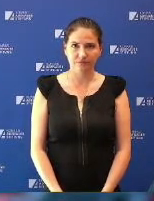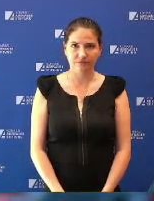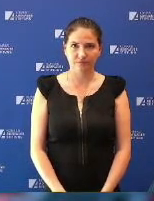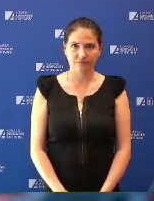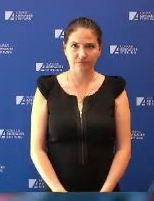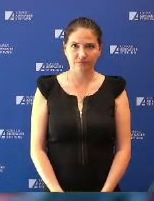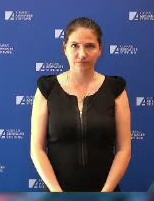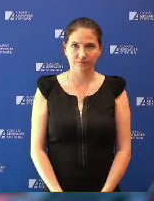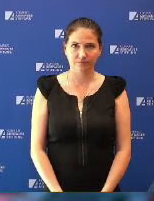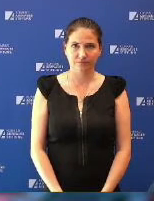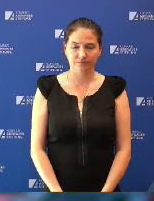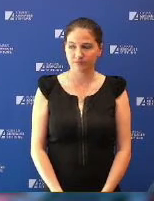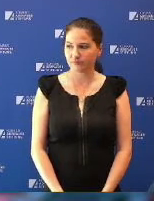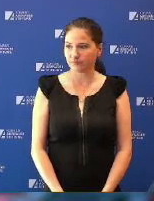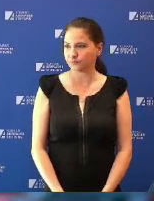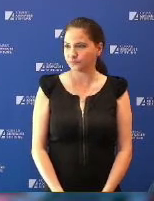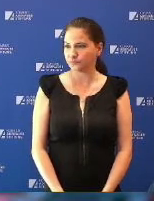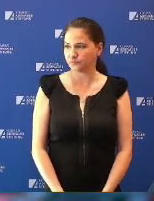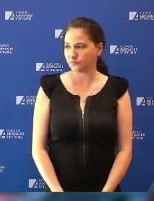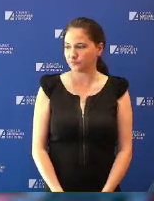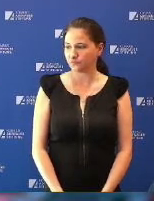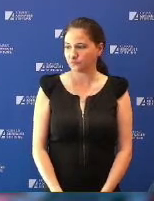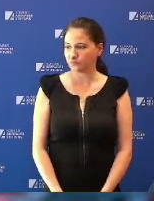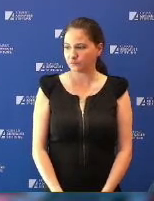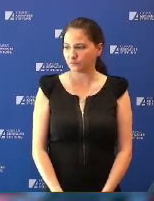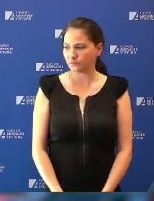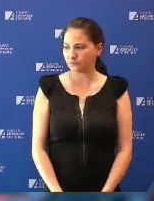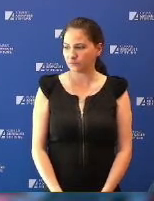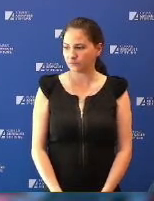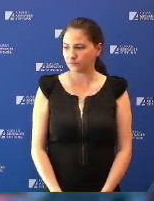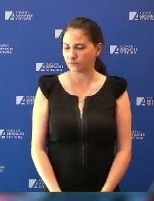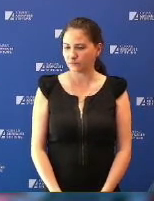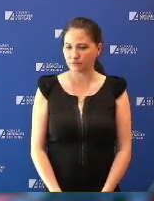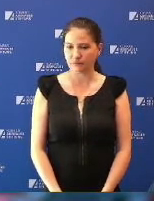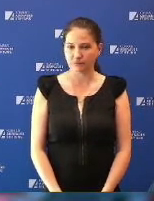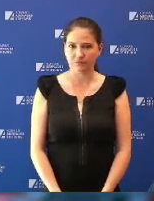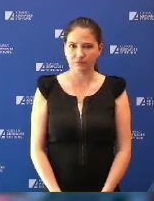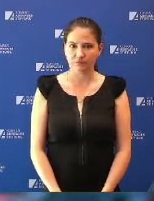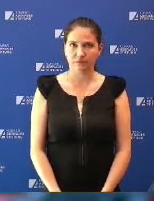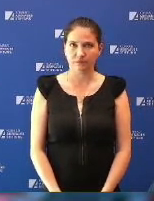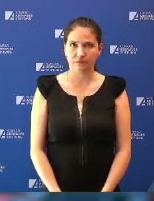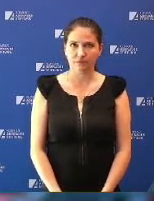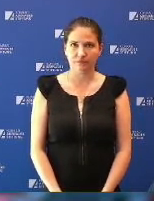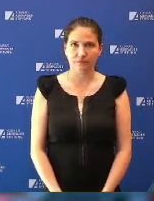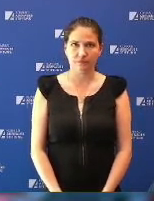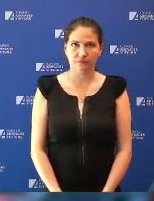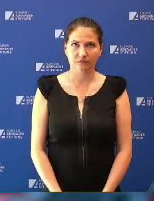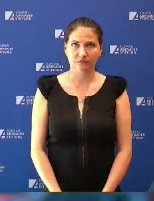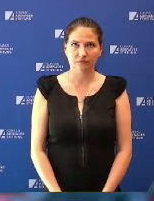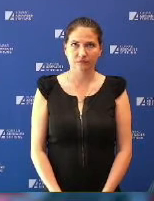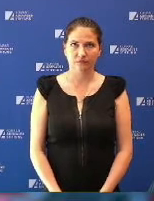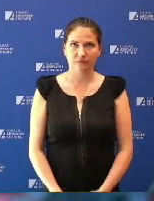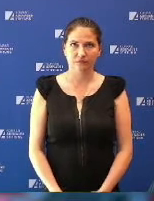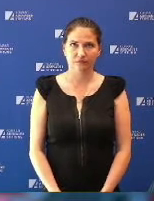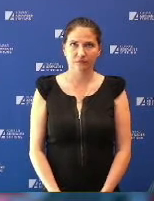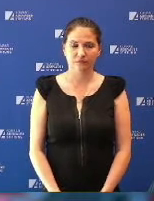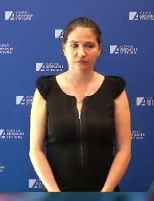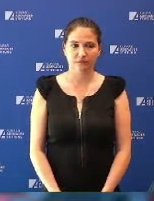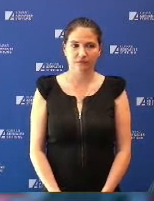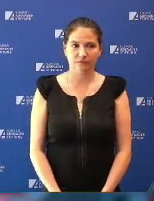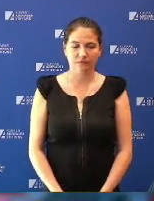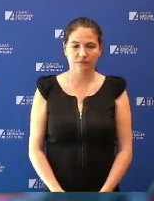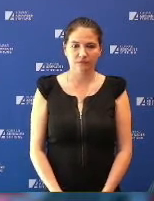aus den Autos rauszuholen und in den öffentlichen Nahverkehr zu bringen, müssen wir den öffentlichen Nahverkehr verbessern. Und um das